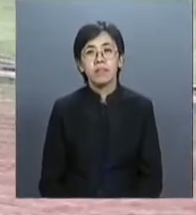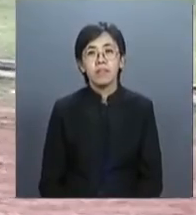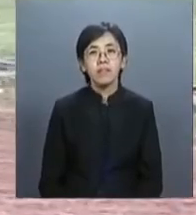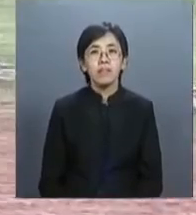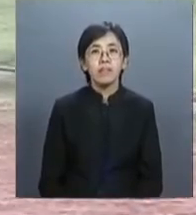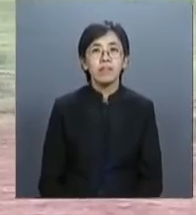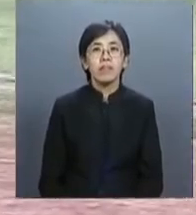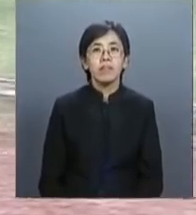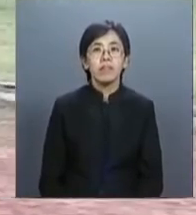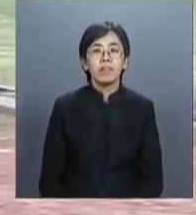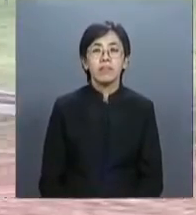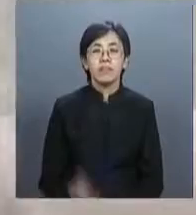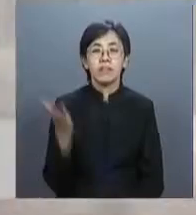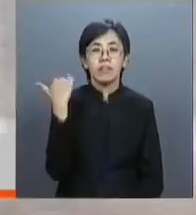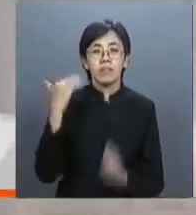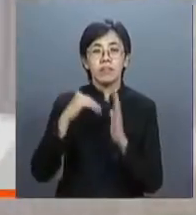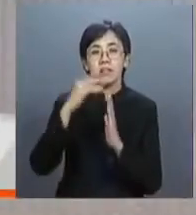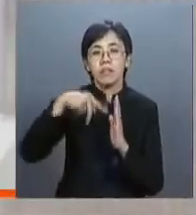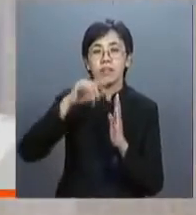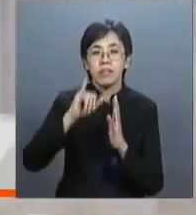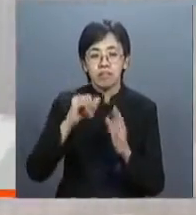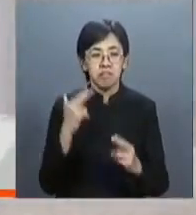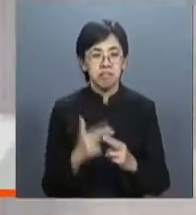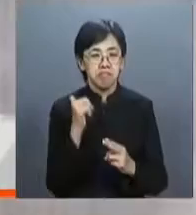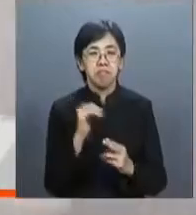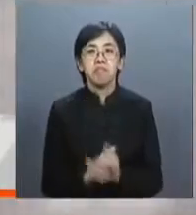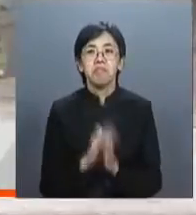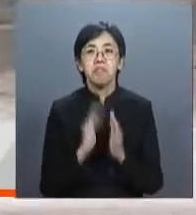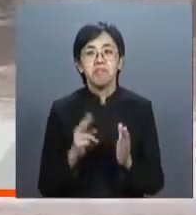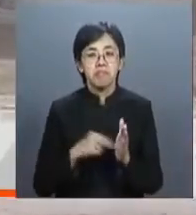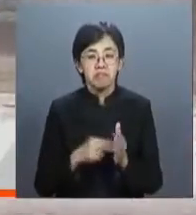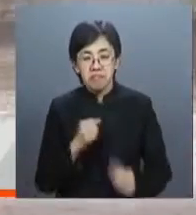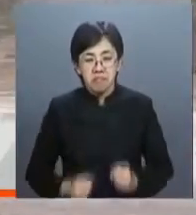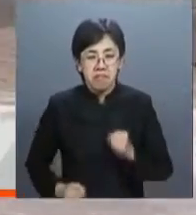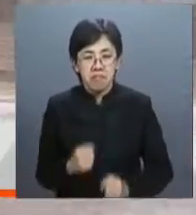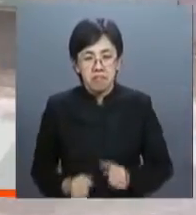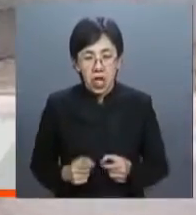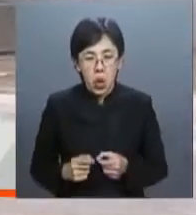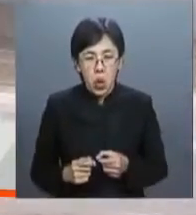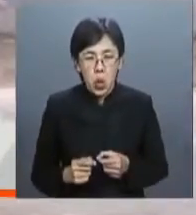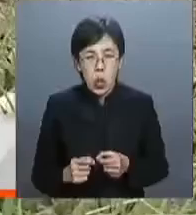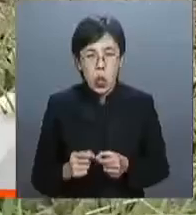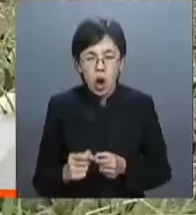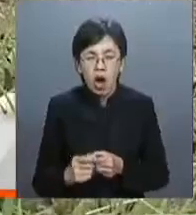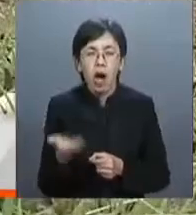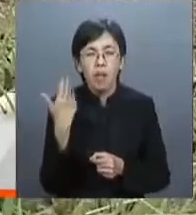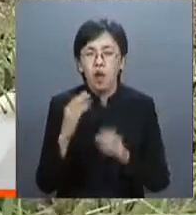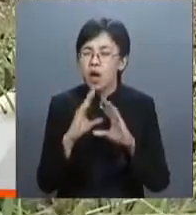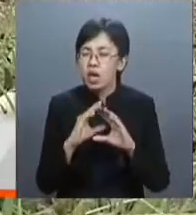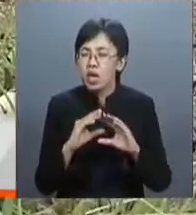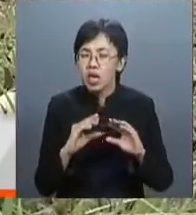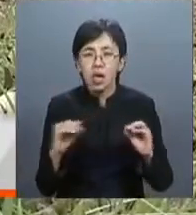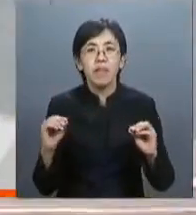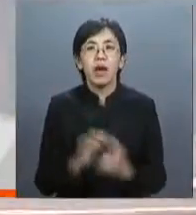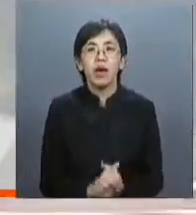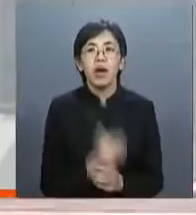ถึงแม้ในช่วงที่ผ่านมาจังหวัดพะเยาที่เคยขึ้นชื่อในเรื่องการปลุกปั้นนักวิ่งระยะไกลขึ้นมาประดับทีมชาติจะดูเงียบเหงาและซบเซาไปพอสมควร